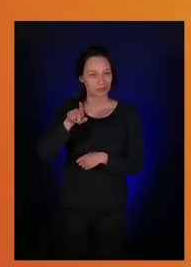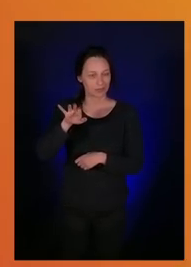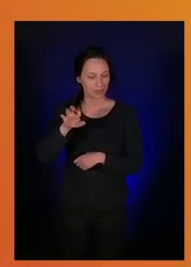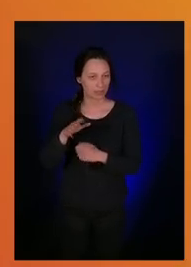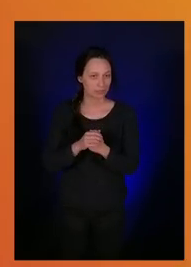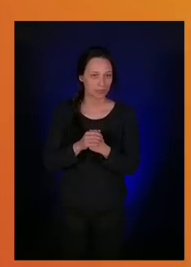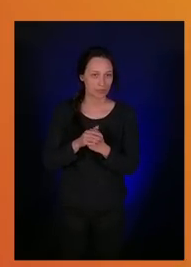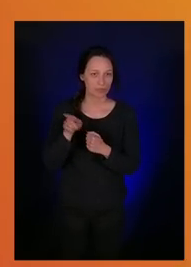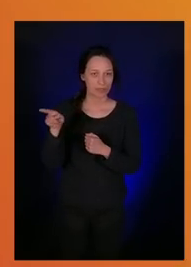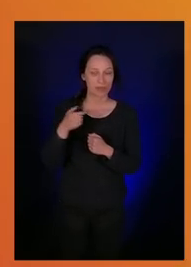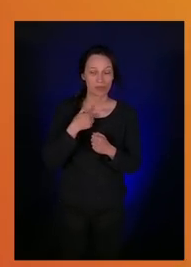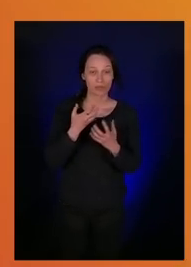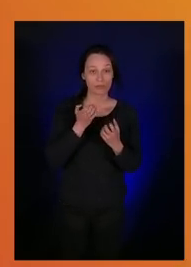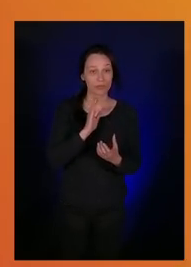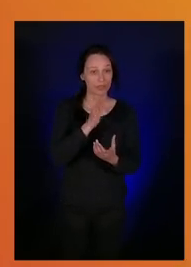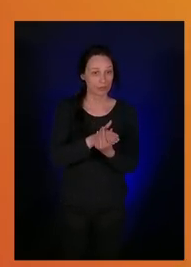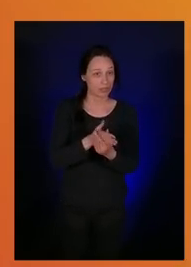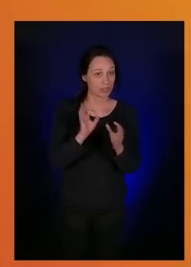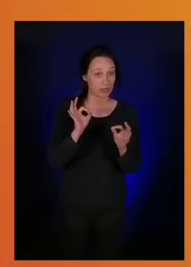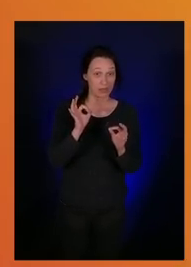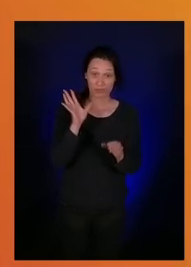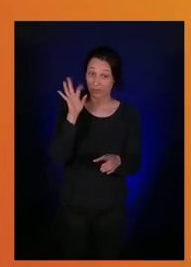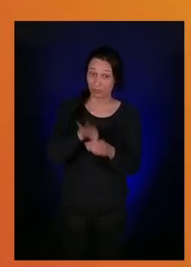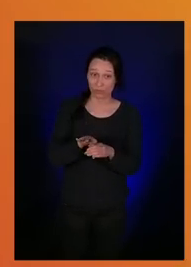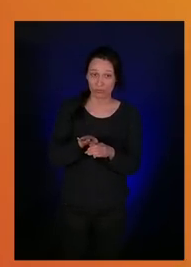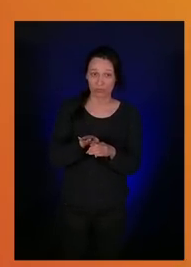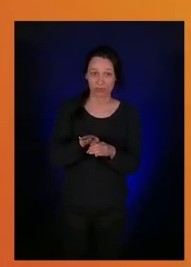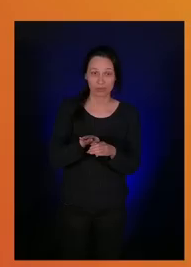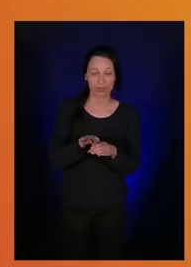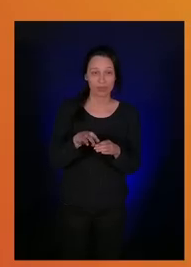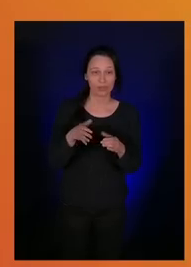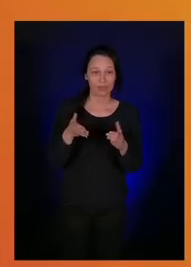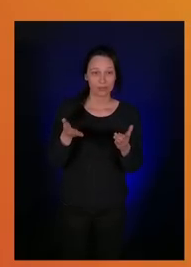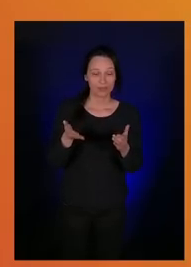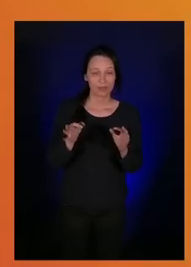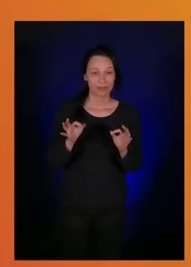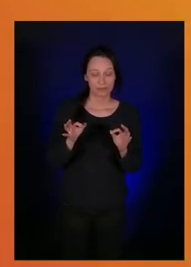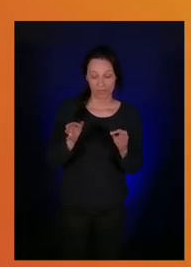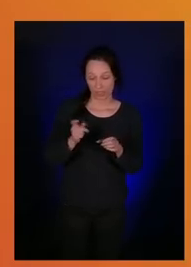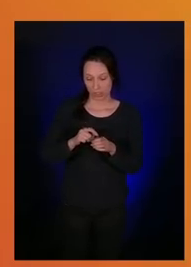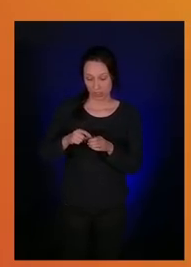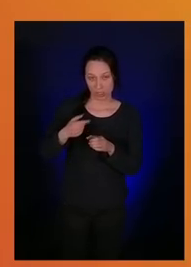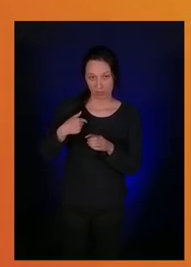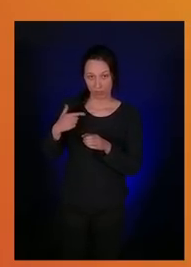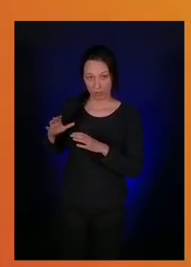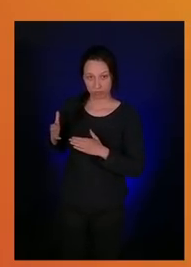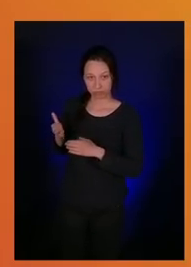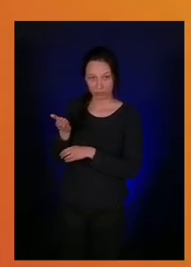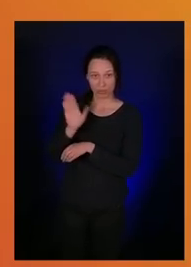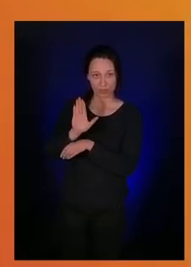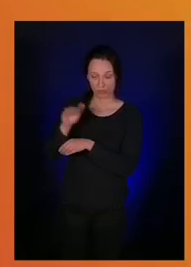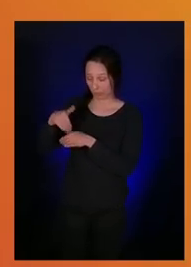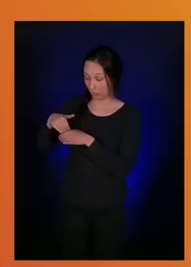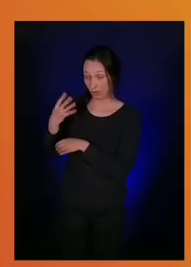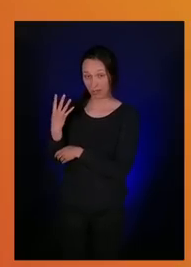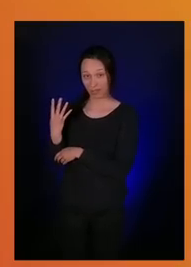Je voulais intervenir par rapport à ce vote. En ce qui concerne les syndicats que je représente, quatre syndicats, on